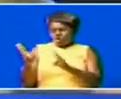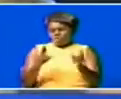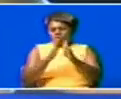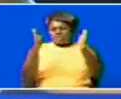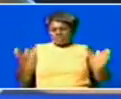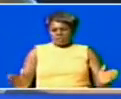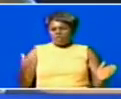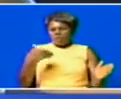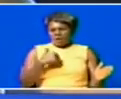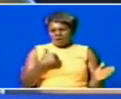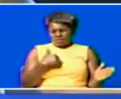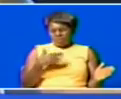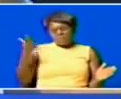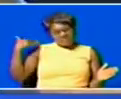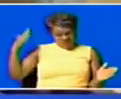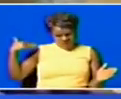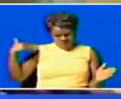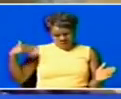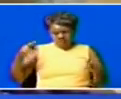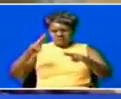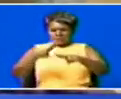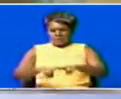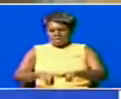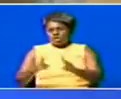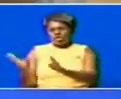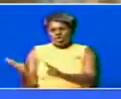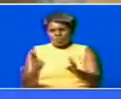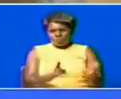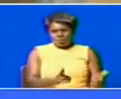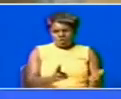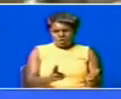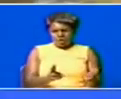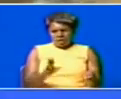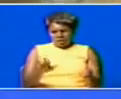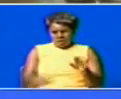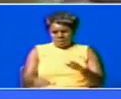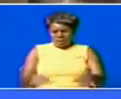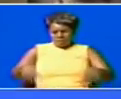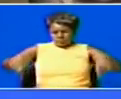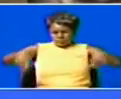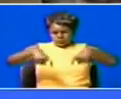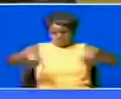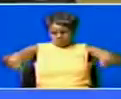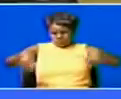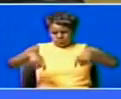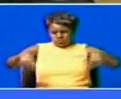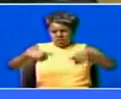kawaida. Unaona? Kiti nilikuwa ni cha kawaida. Kwa hivyo miguu ilikuwa inaninginia